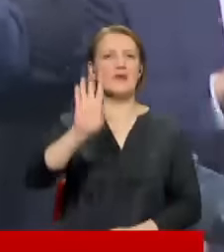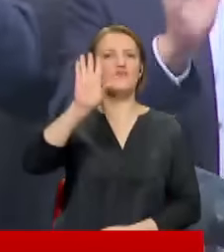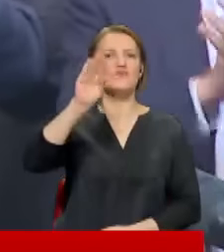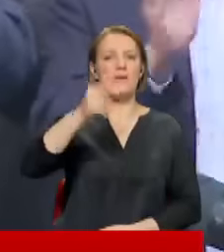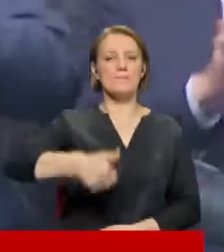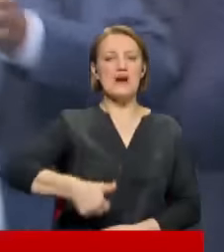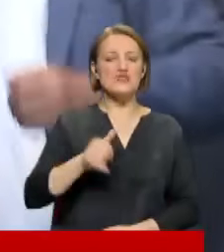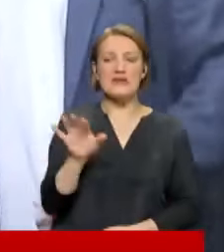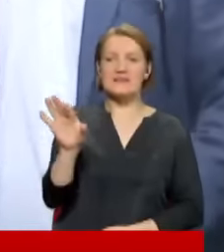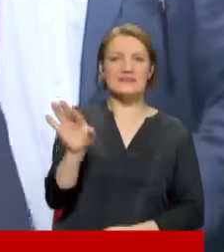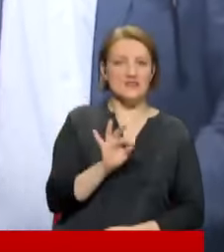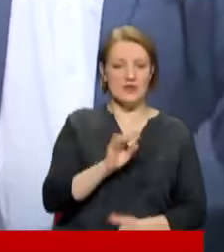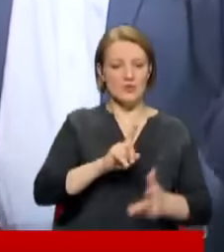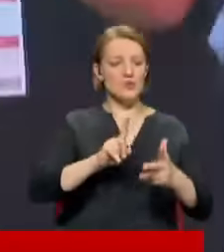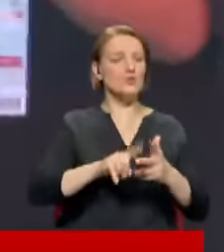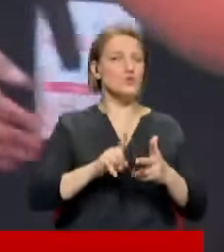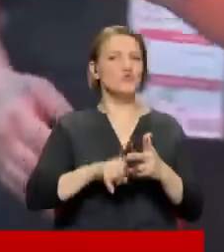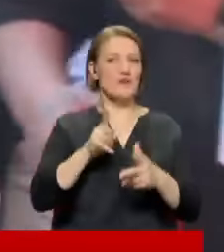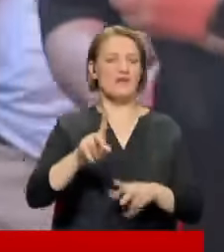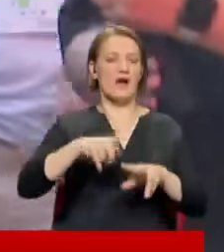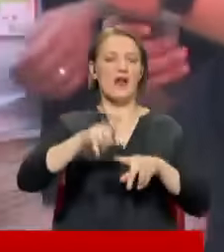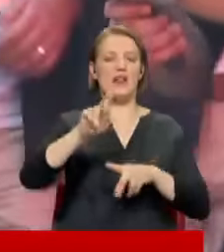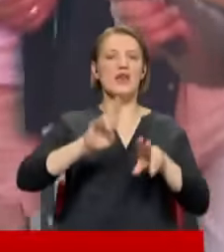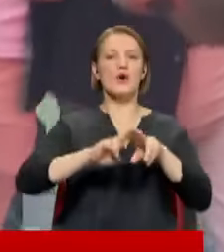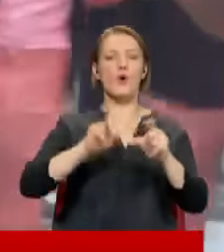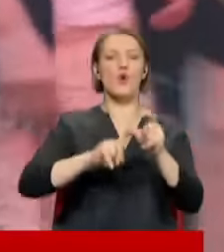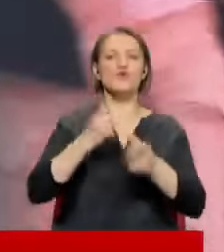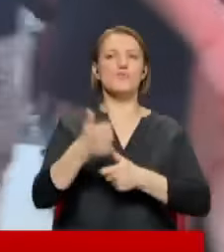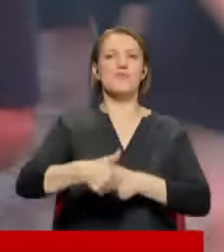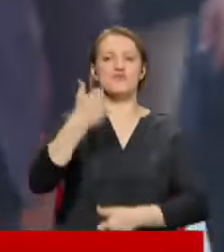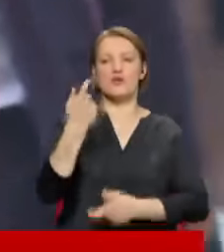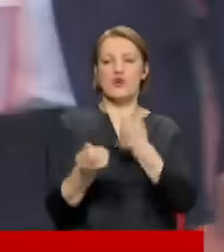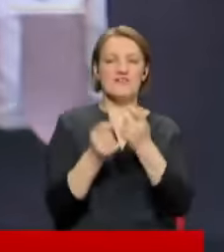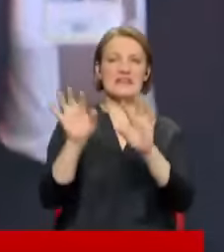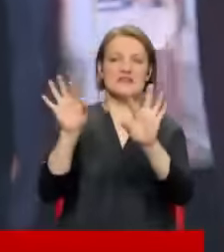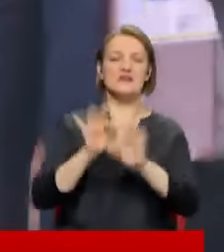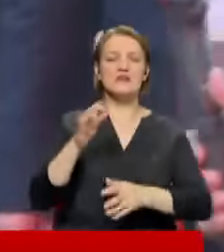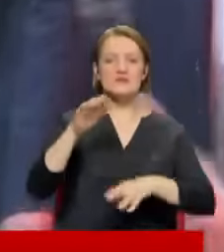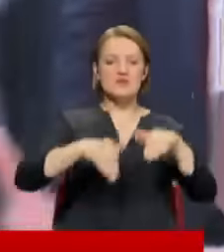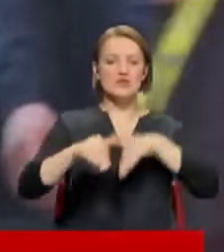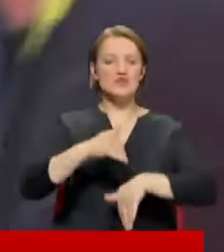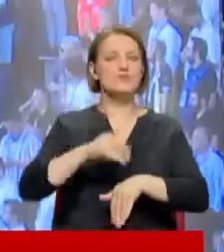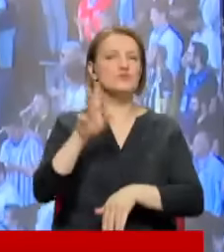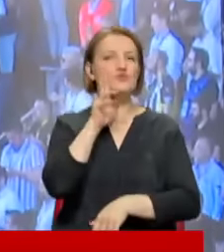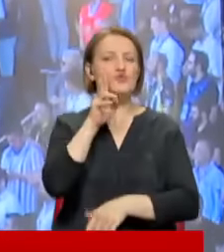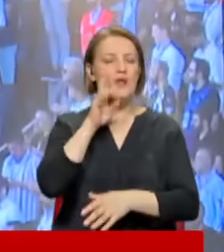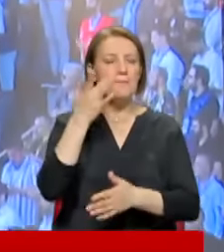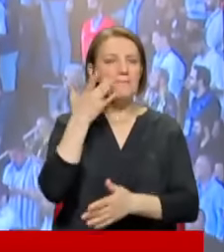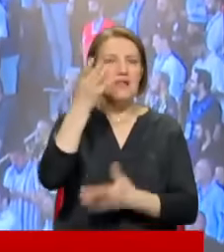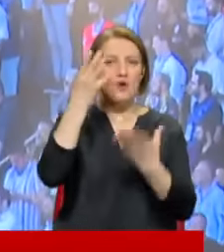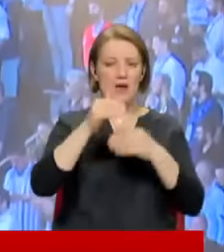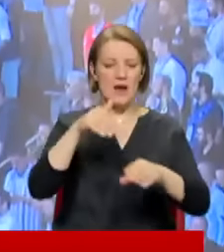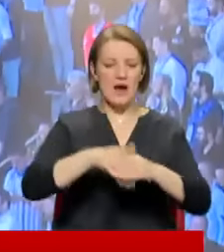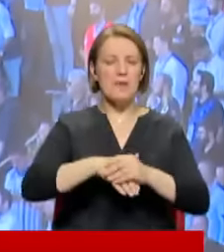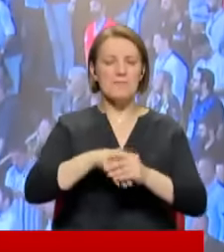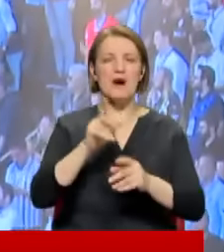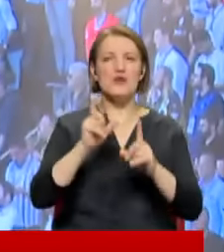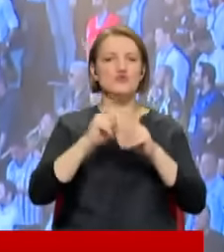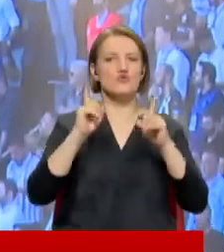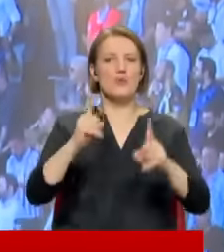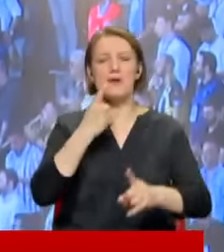Fenerbahçe başkanını seçti. 3. kez Ali Koç başkanlık görevine seçildi. Seçim sonucunun belli olmasının ardından kampanya döneminde sert